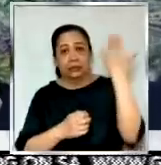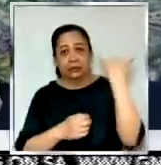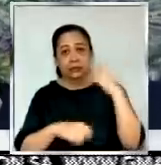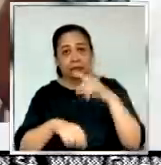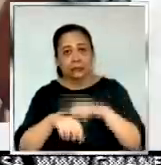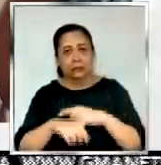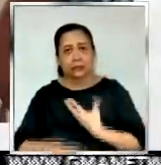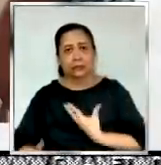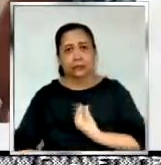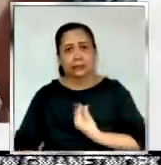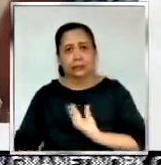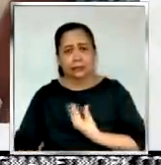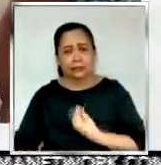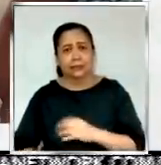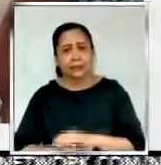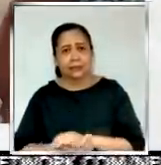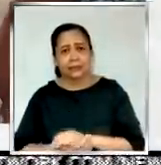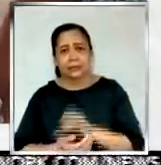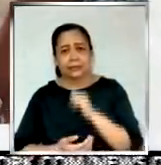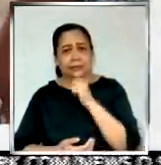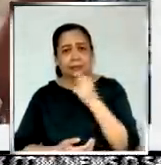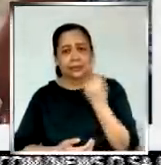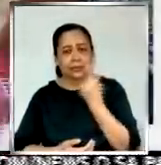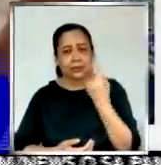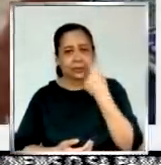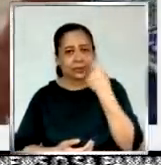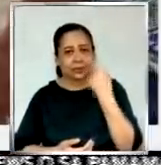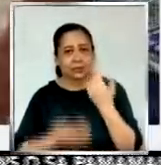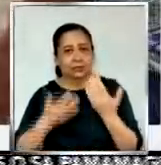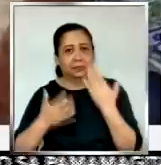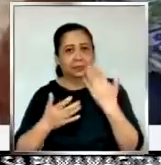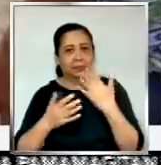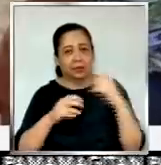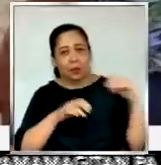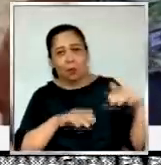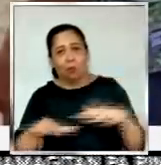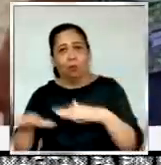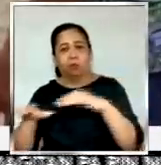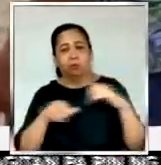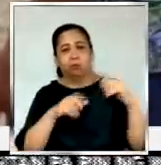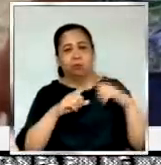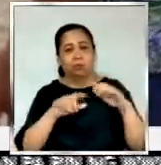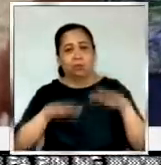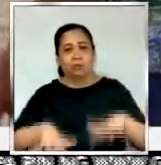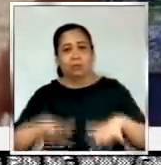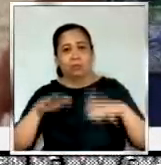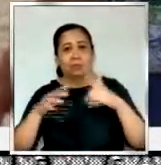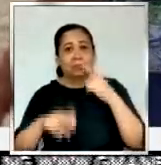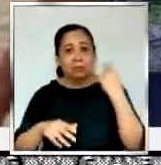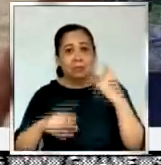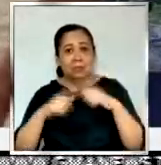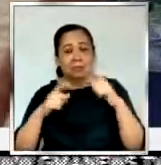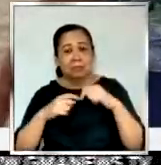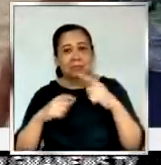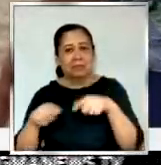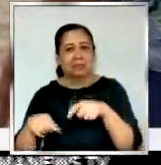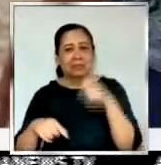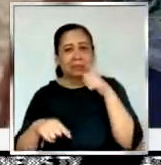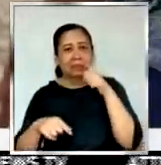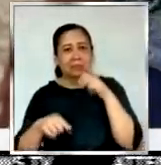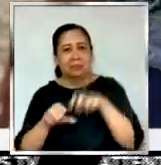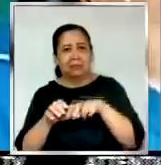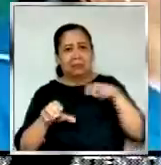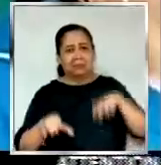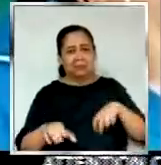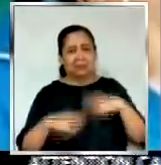na raw siya. Hindi lang dahil sa baka matangay sila ng baha, kundi baka daw umatras si bride. Nakabahan po